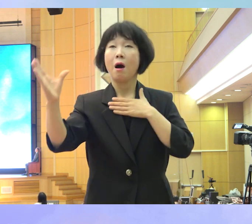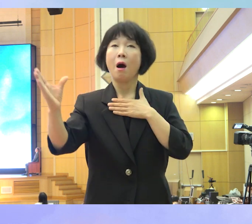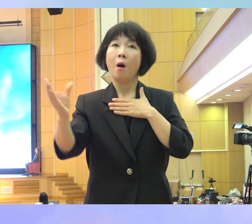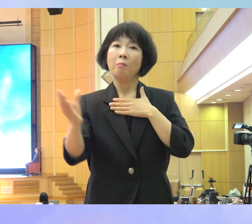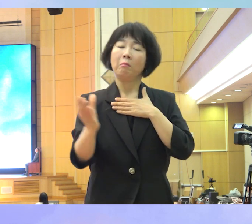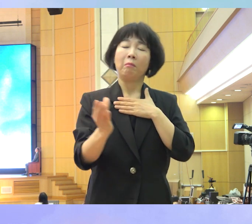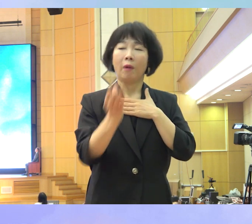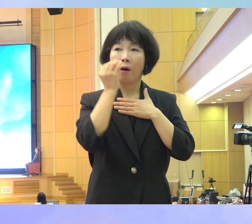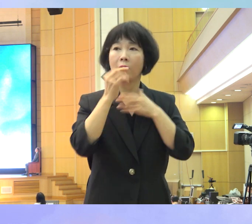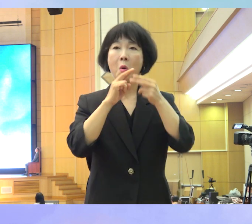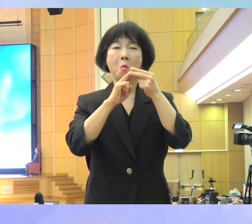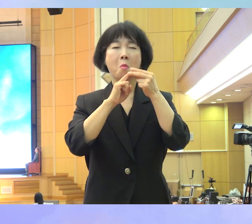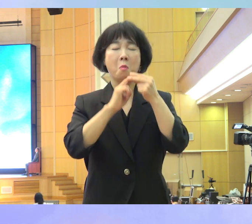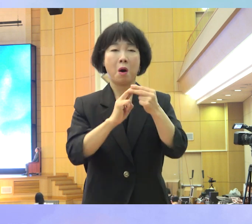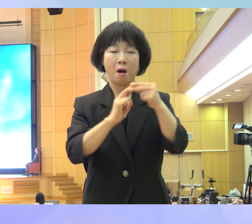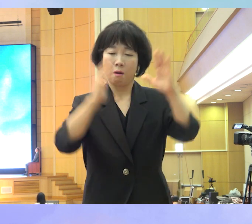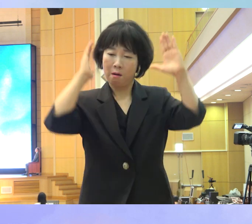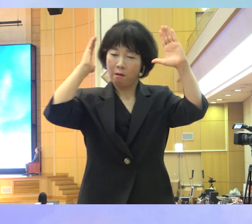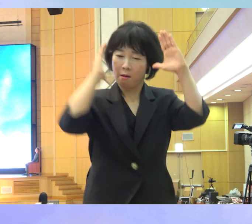거룩과